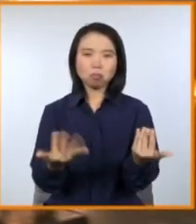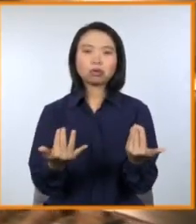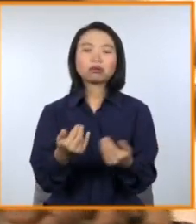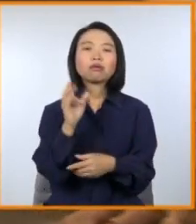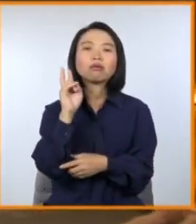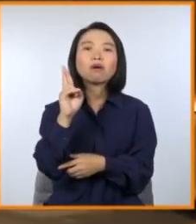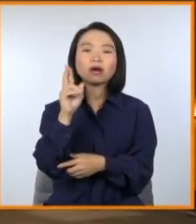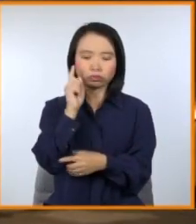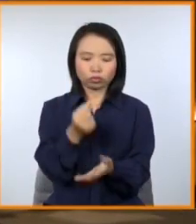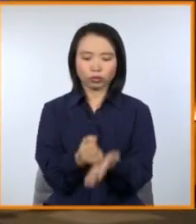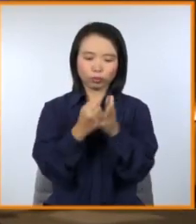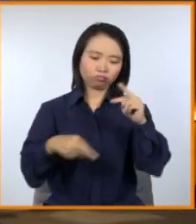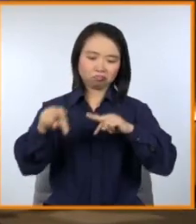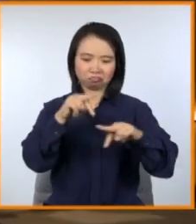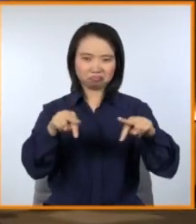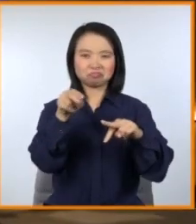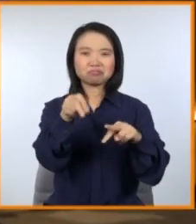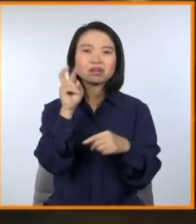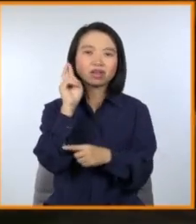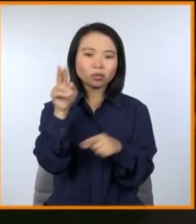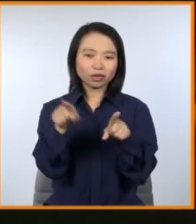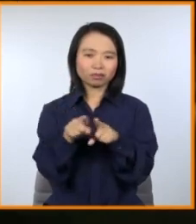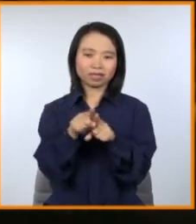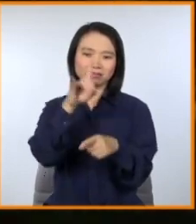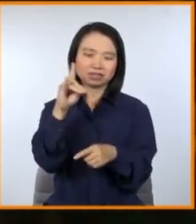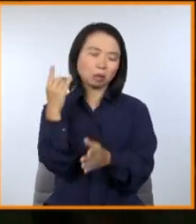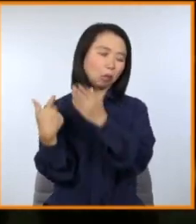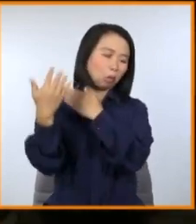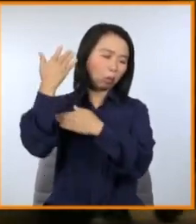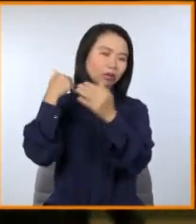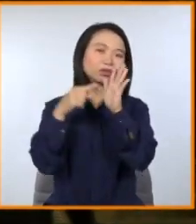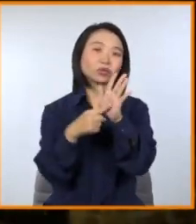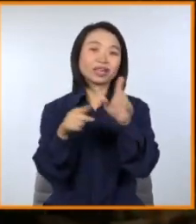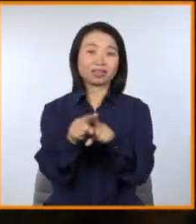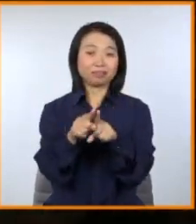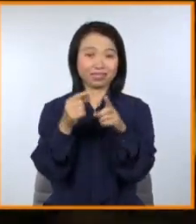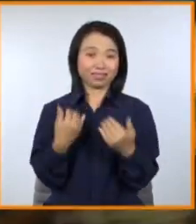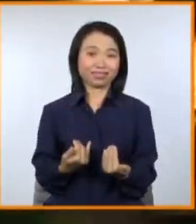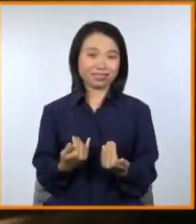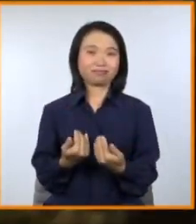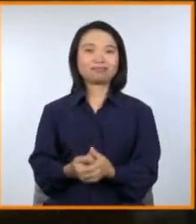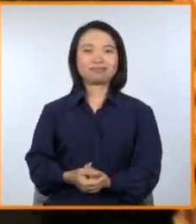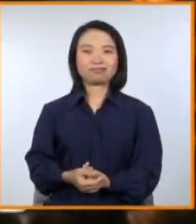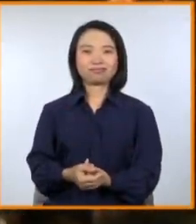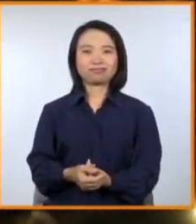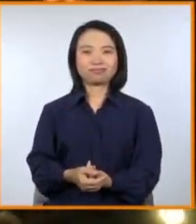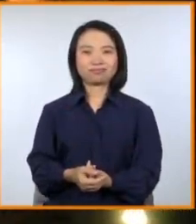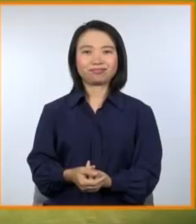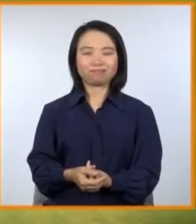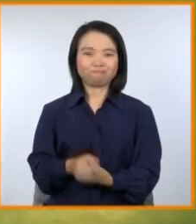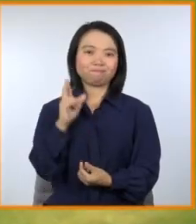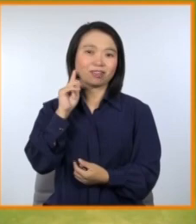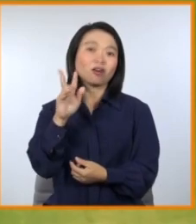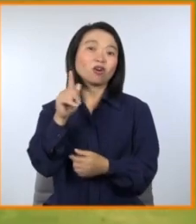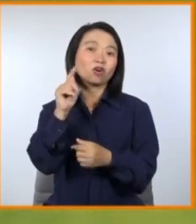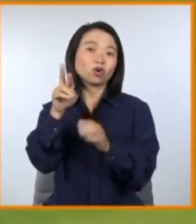แหนไว้ก่อนจะกลายเป็นเพียงสัตว์ในจินตนาการของคนรุ่นหลังดังเช่นสัตว์โลกล้านปีเหล่านี้ล่ะค่ะจตุพรอัธยโค